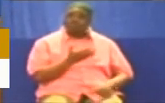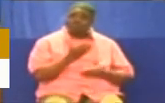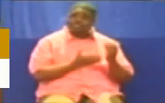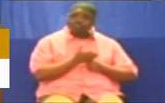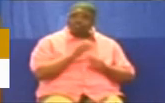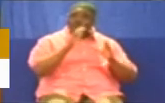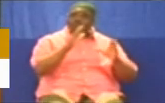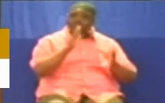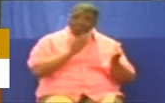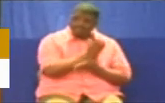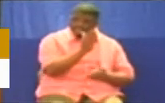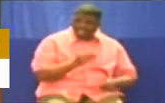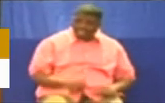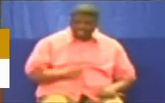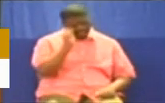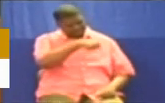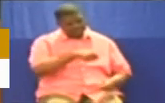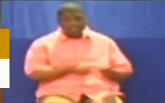Sehemu ya 5 inafikiwa?